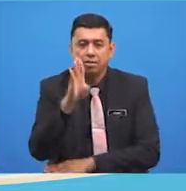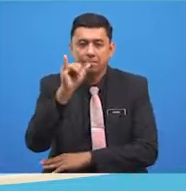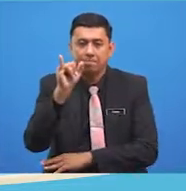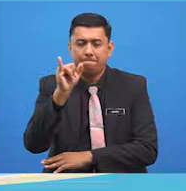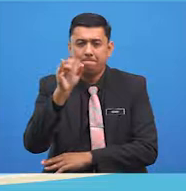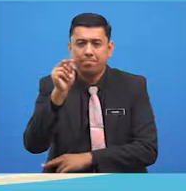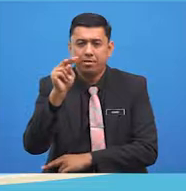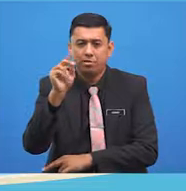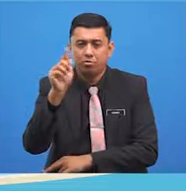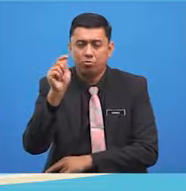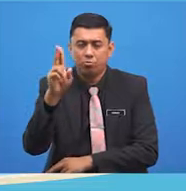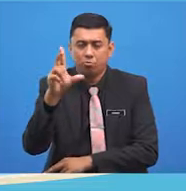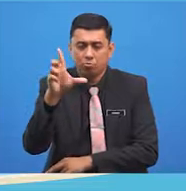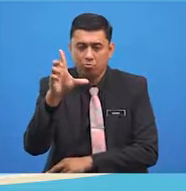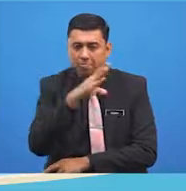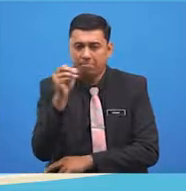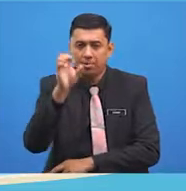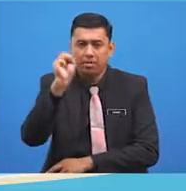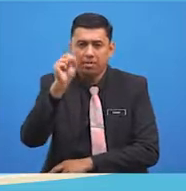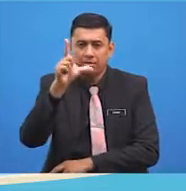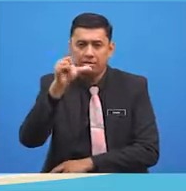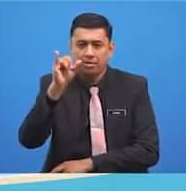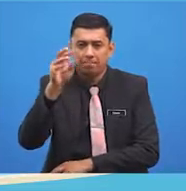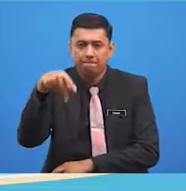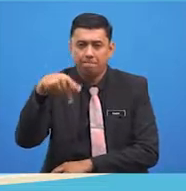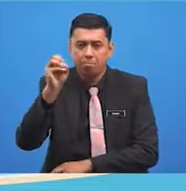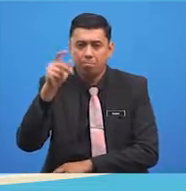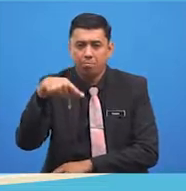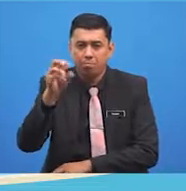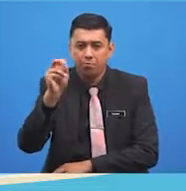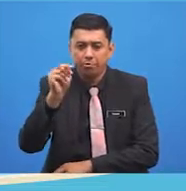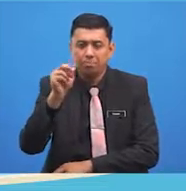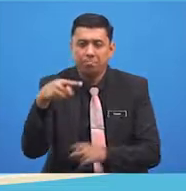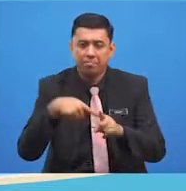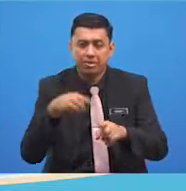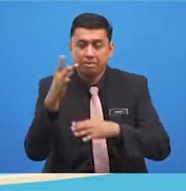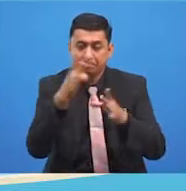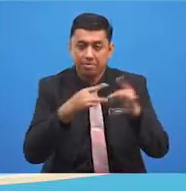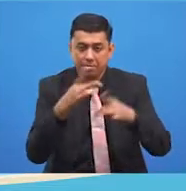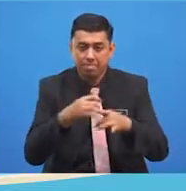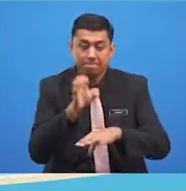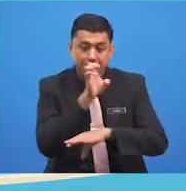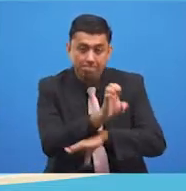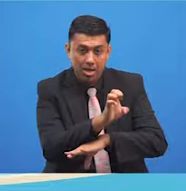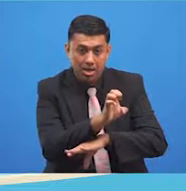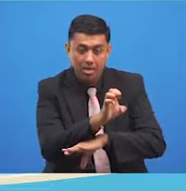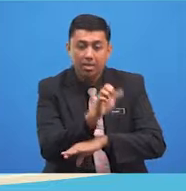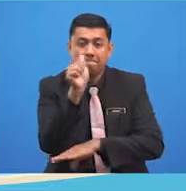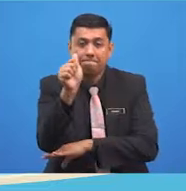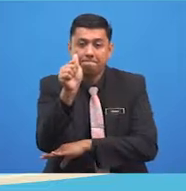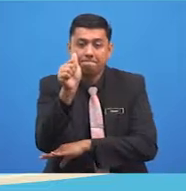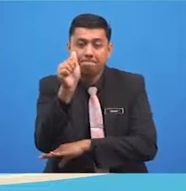Silim Pompon. Cuba murid-murid fikirkan jawapannya. A. Emas. B. Gas